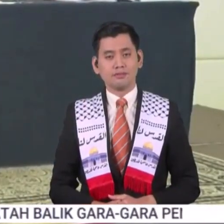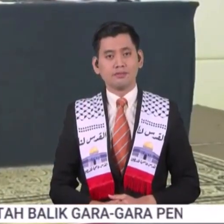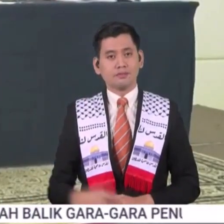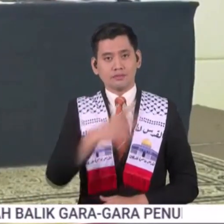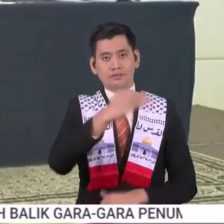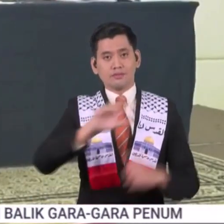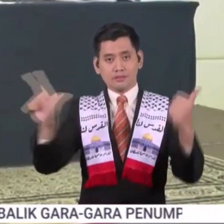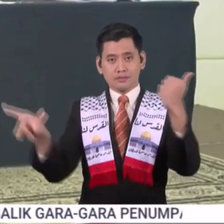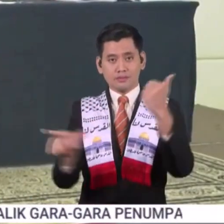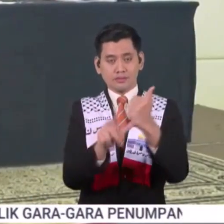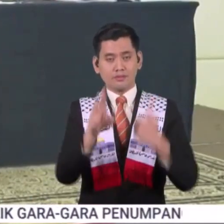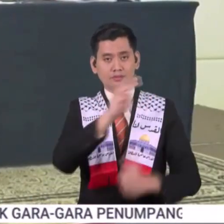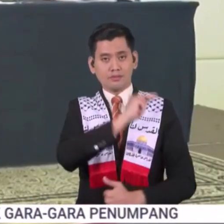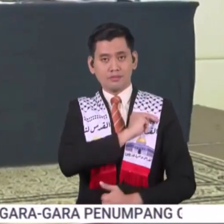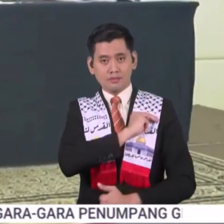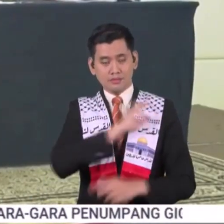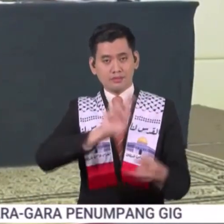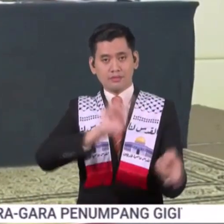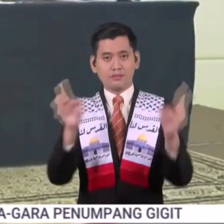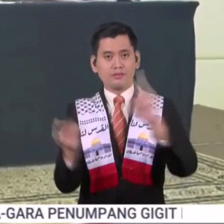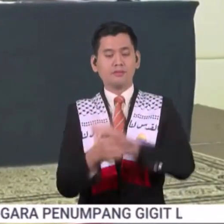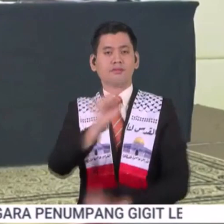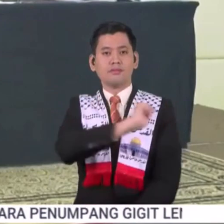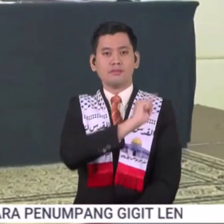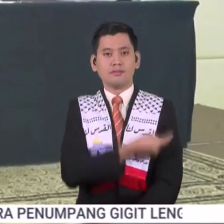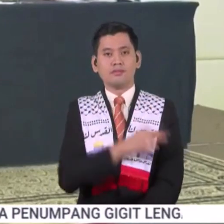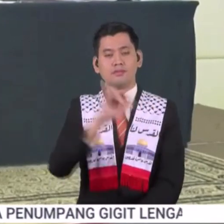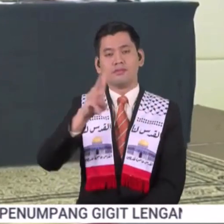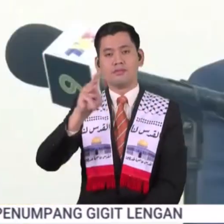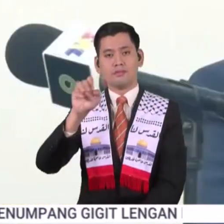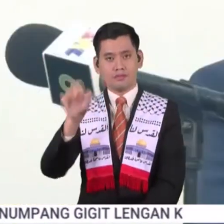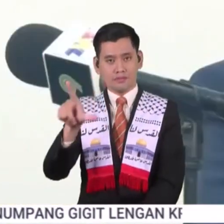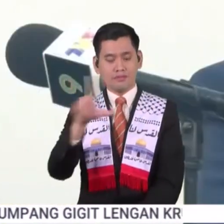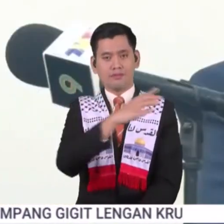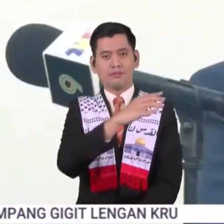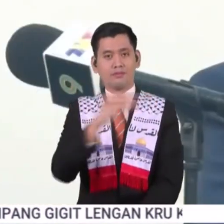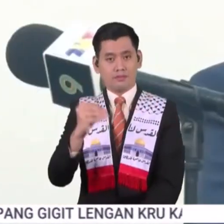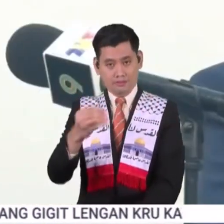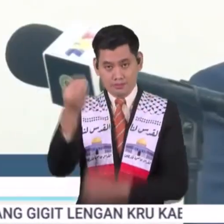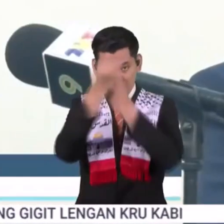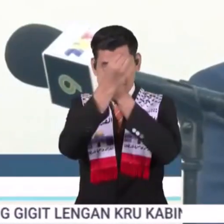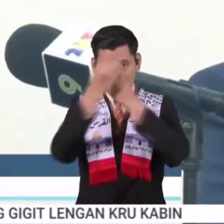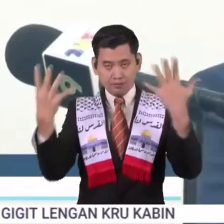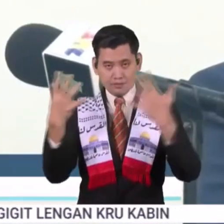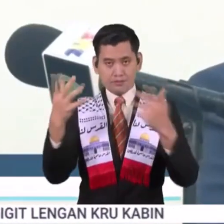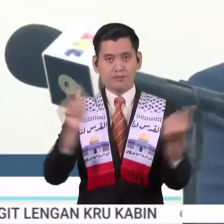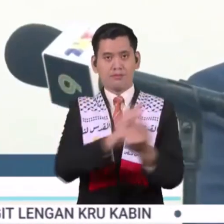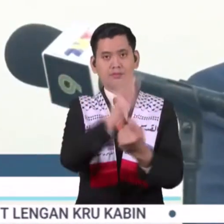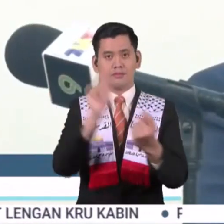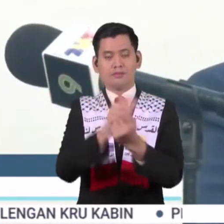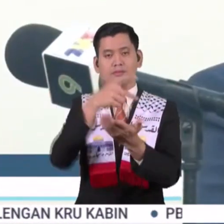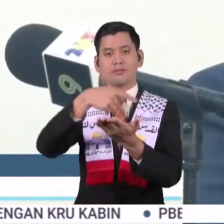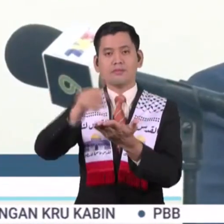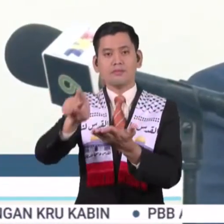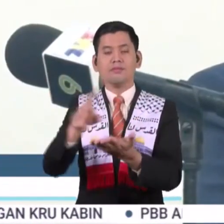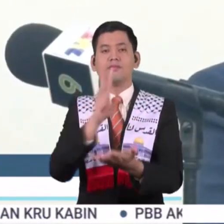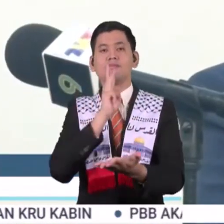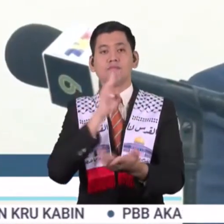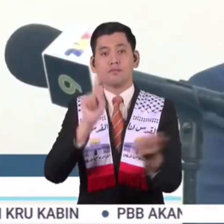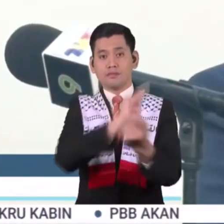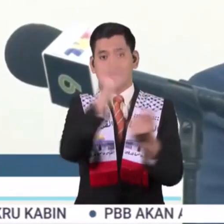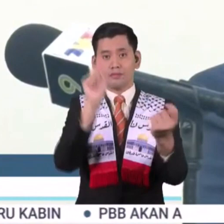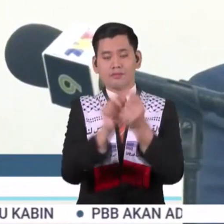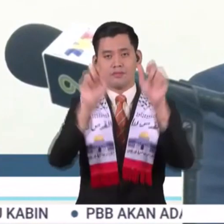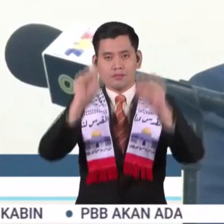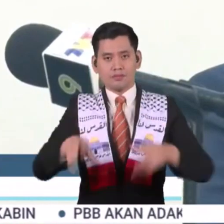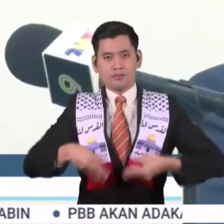sementara itu timbalan menteri peralihan tenaga dan daya guna awam Akmal Nasrullah Mohamad Nasir berkata pelarasan tarif air adalah munasabah